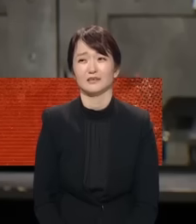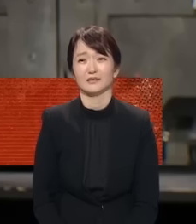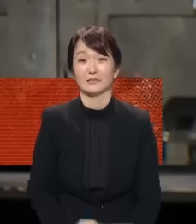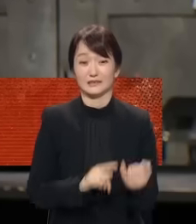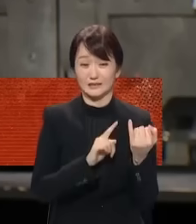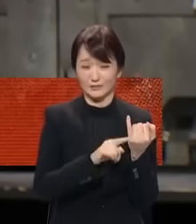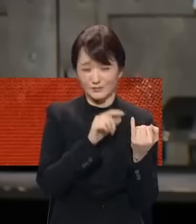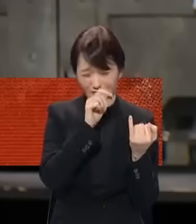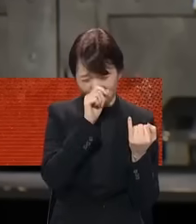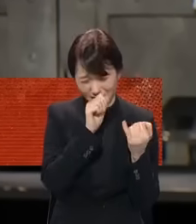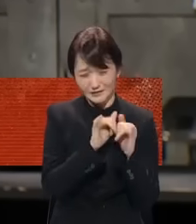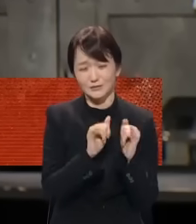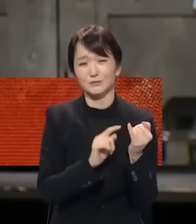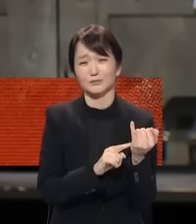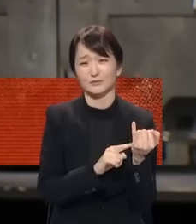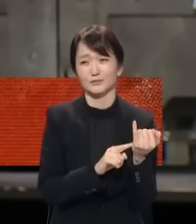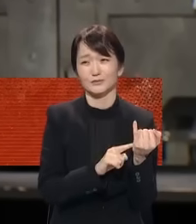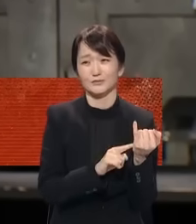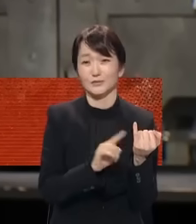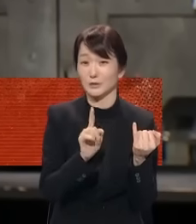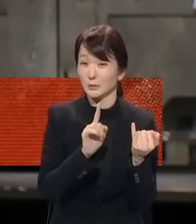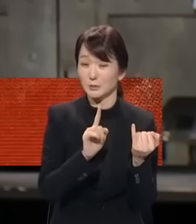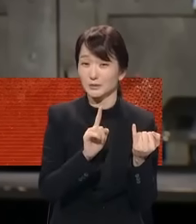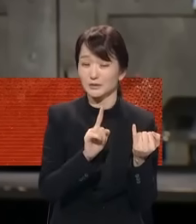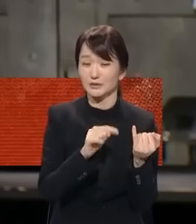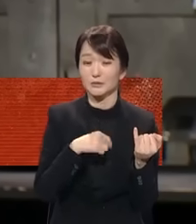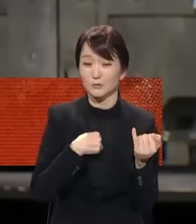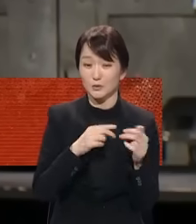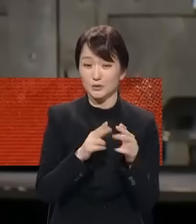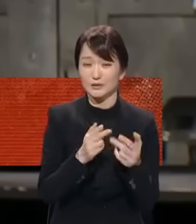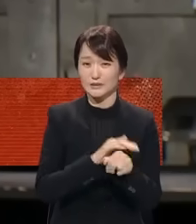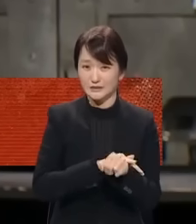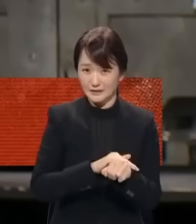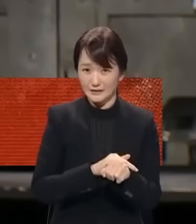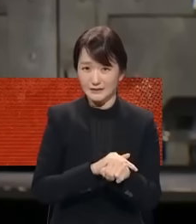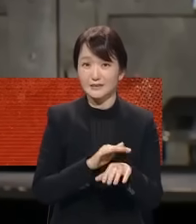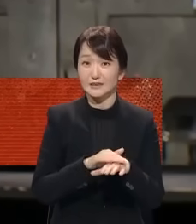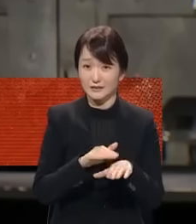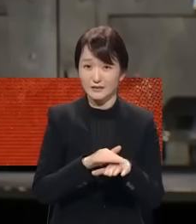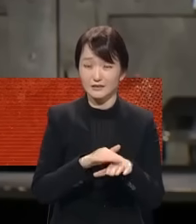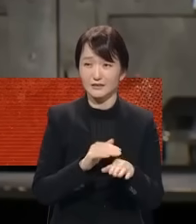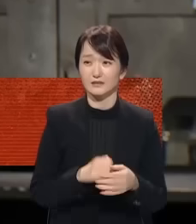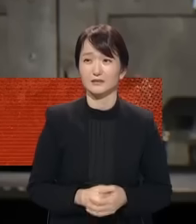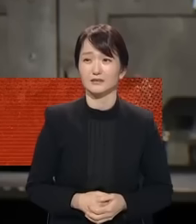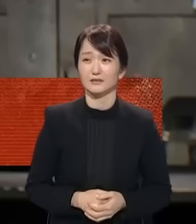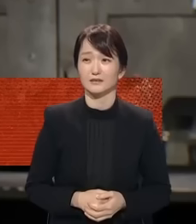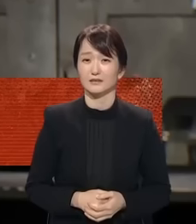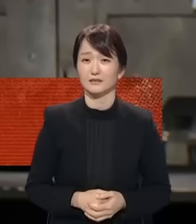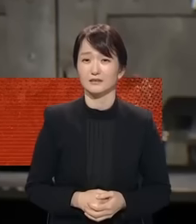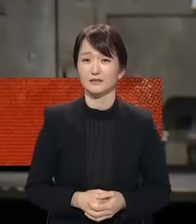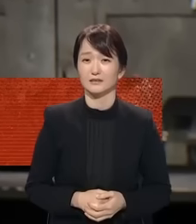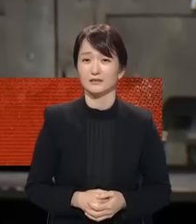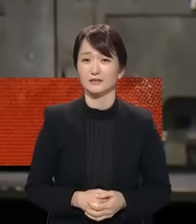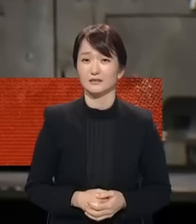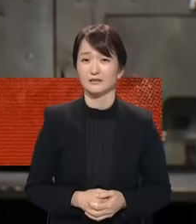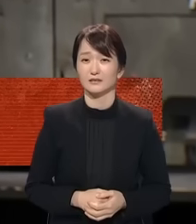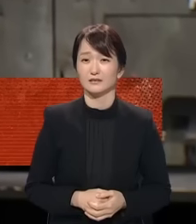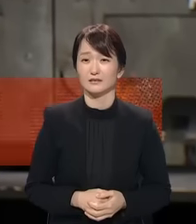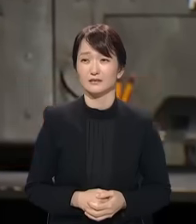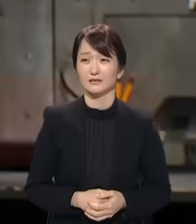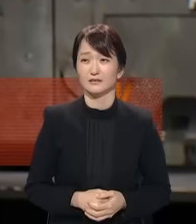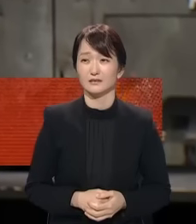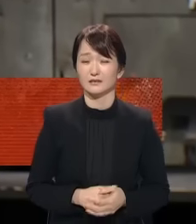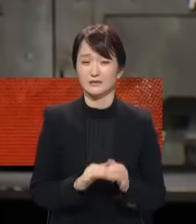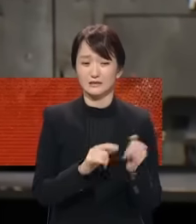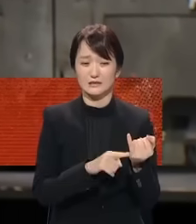분 같아요. 그러니까요. 그리고 어떻게든지 본인이 잘 하셔서 이거를 극복하시려고 하는데 사람이 왜 그런 거 있잖아요. 조금 이렇게